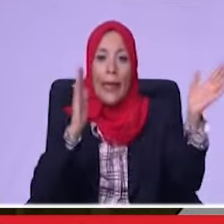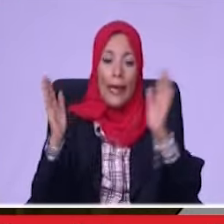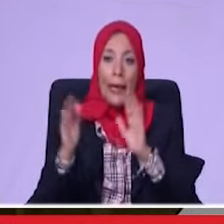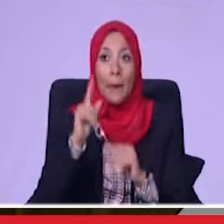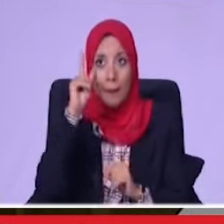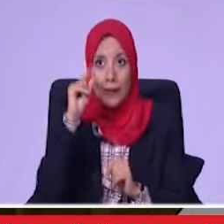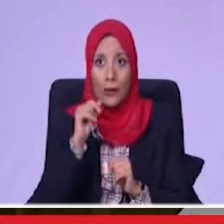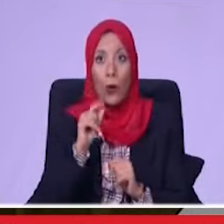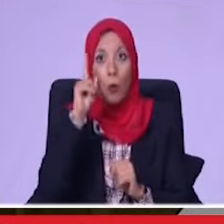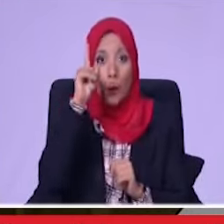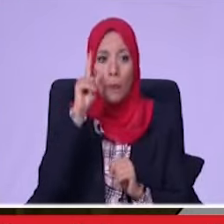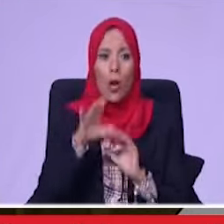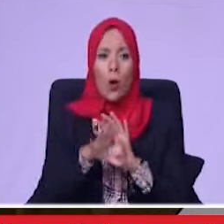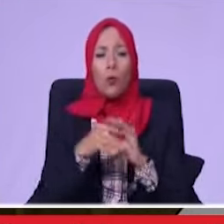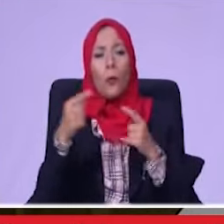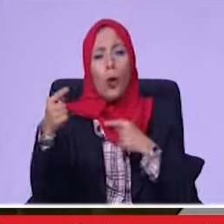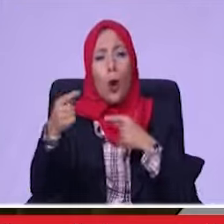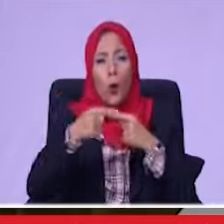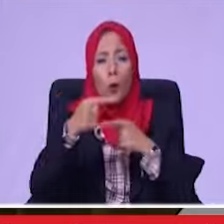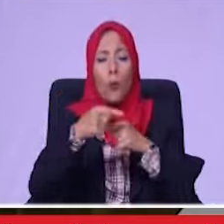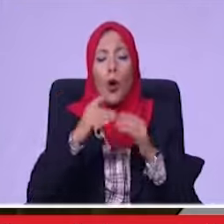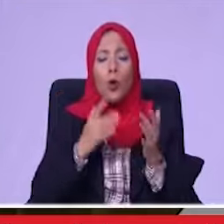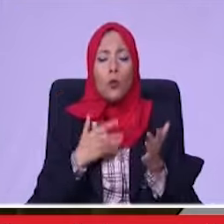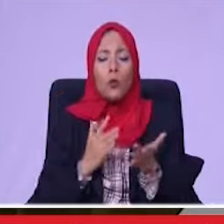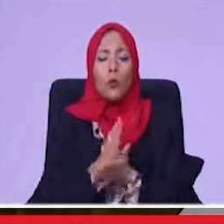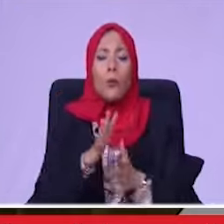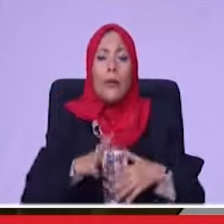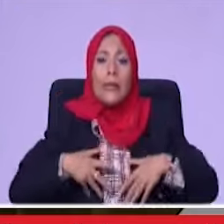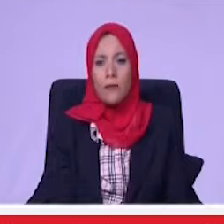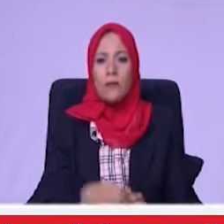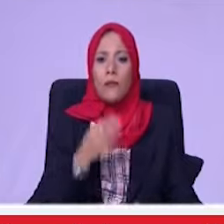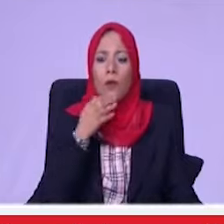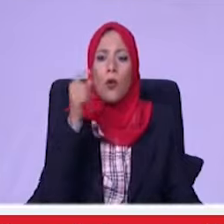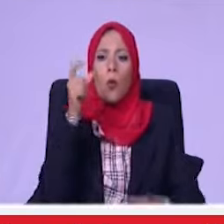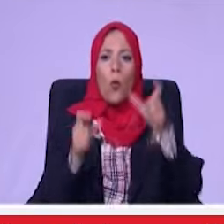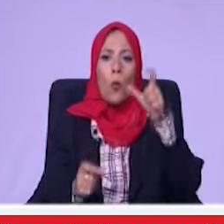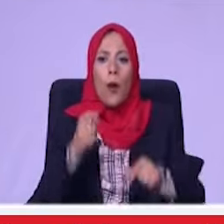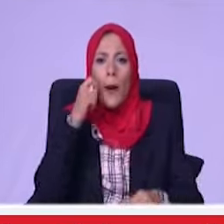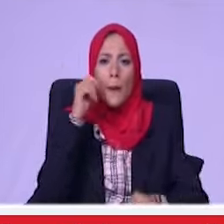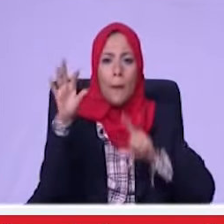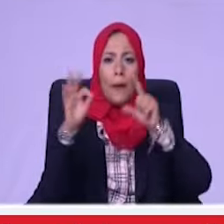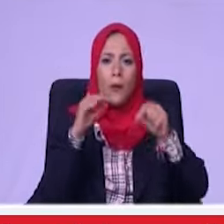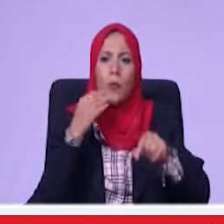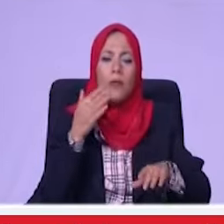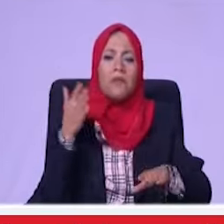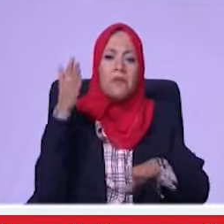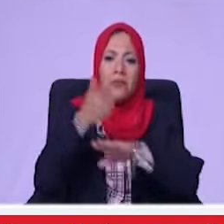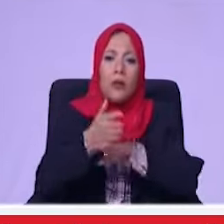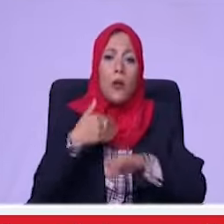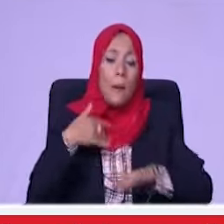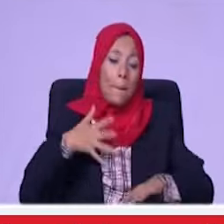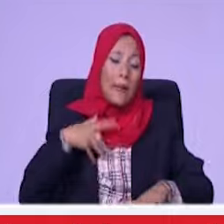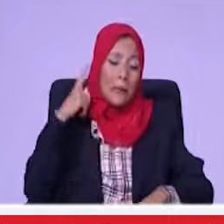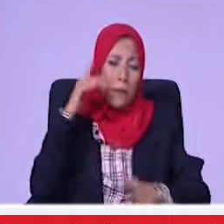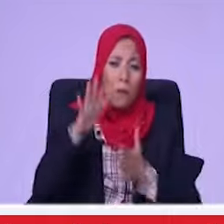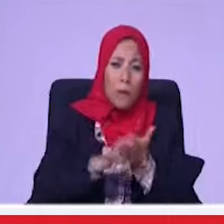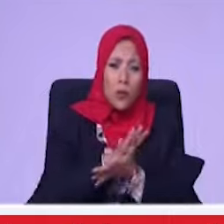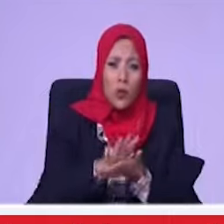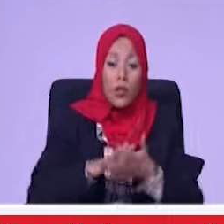الله، وربنا يا رب ان شاء الله يقدرنا ونكون دايما عن هو واحد بينهم يسمع شكواهم